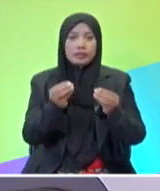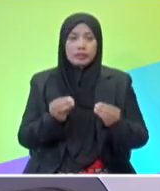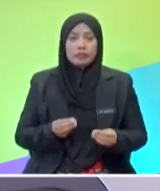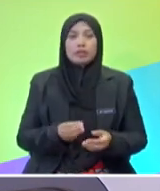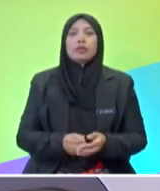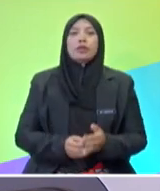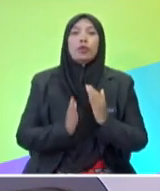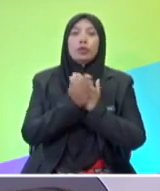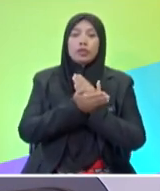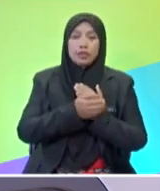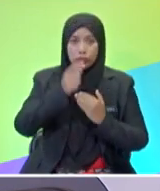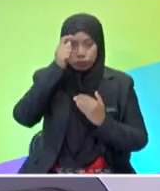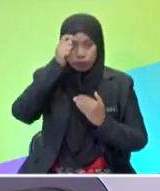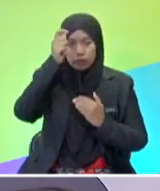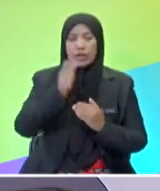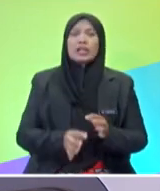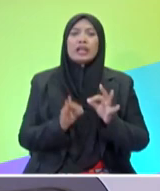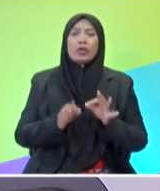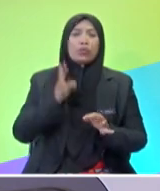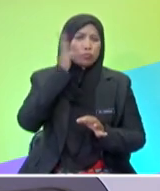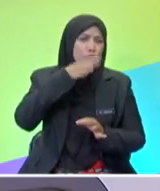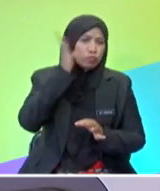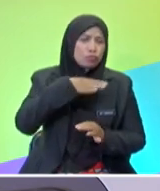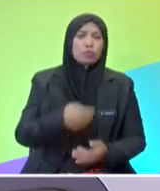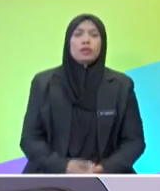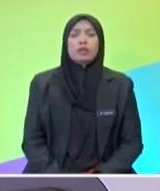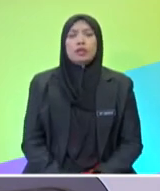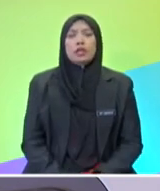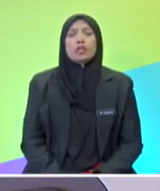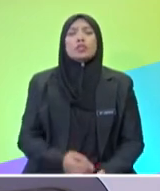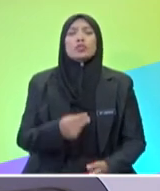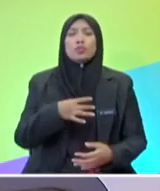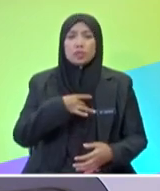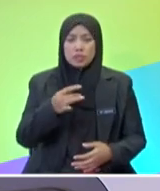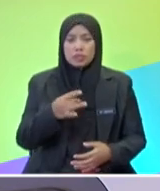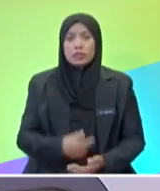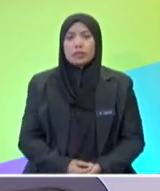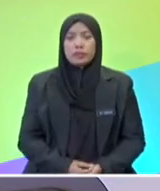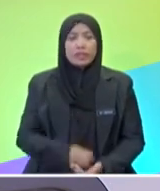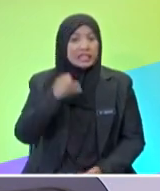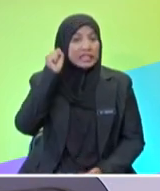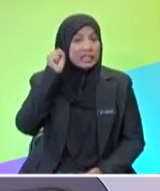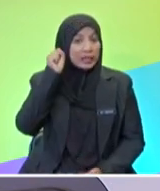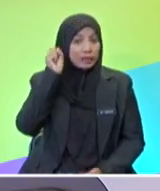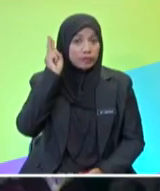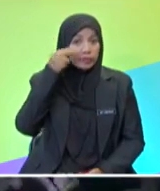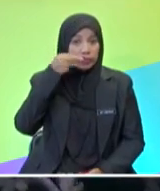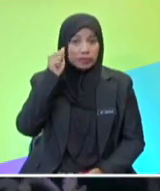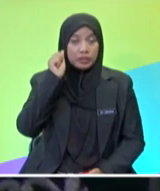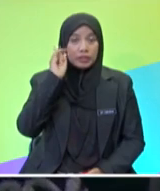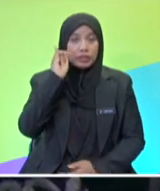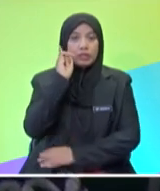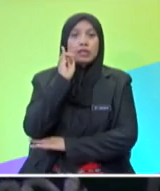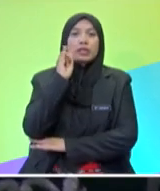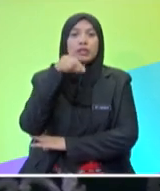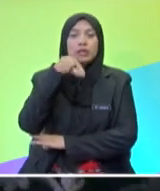Kita dah kita busuk-busuk. Kalau orang, kalau Syafiqah, Syafiqah suka tak orang yang berada dekat dengan Syafiqah busuk? Oh, tak. Saya